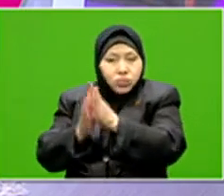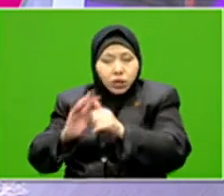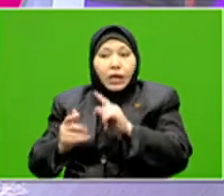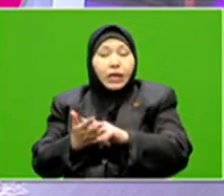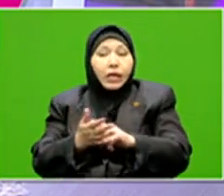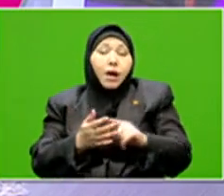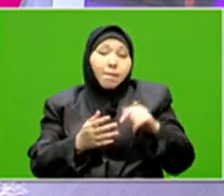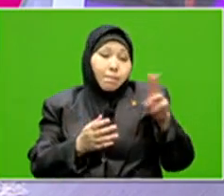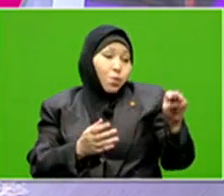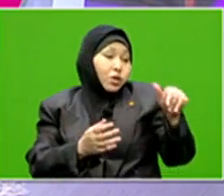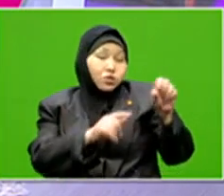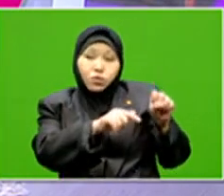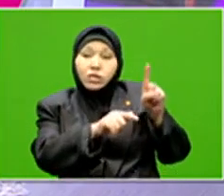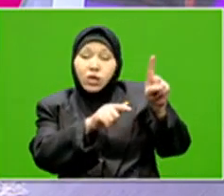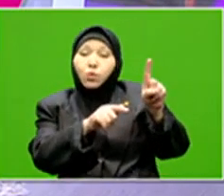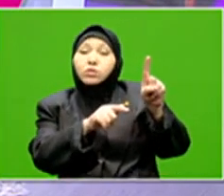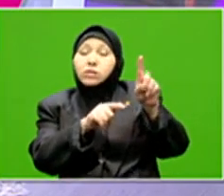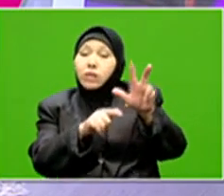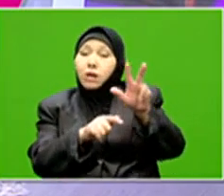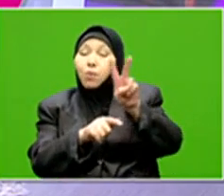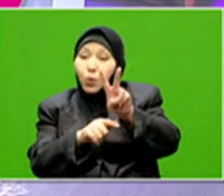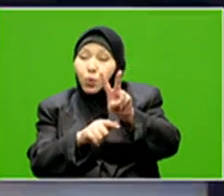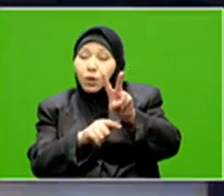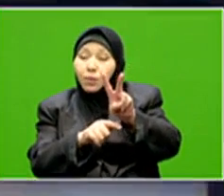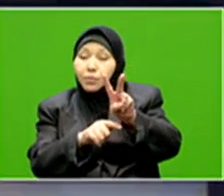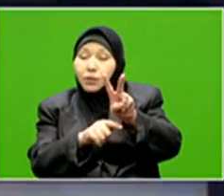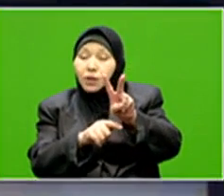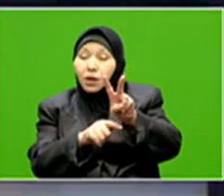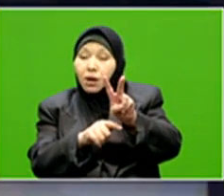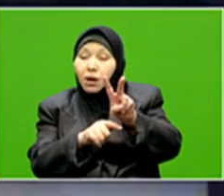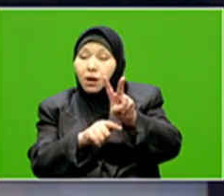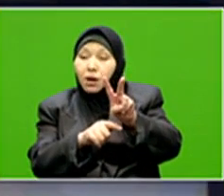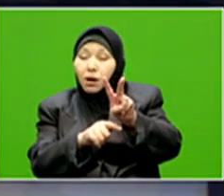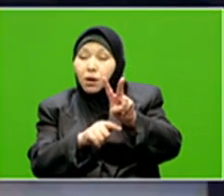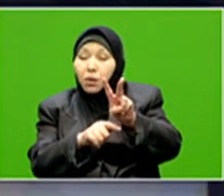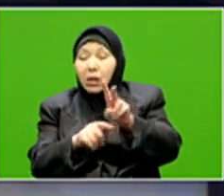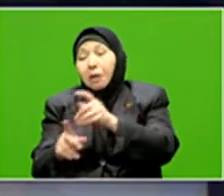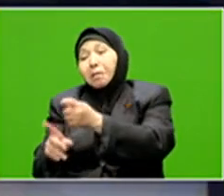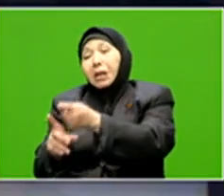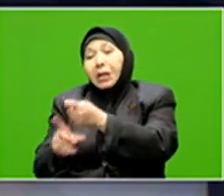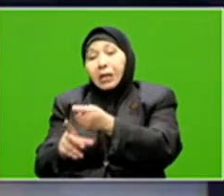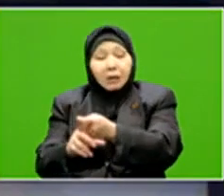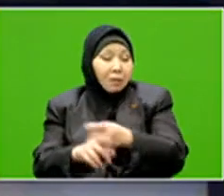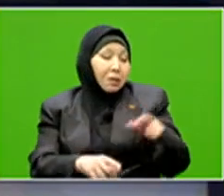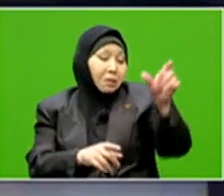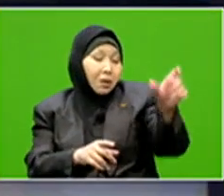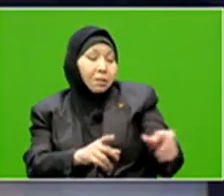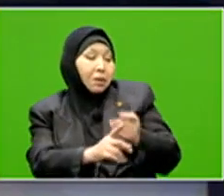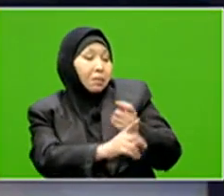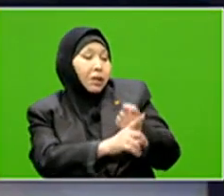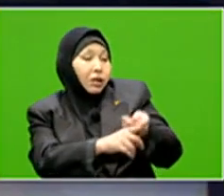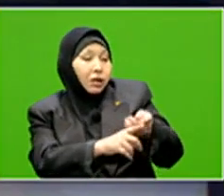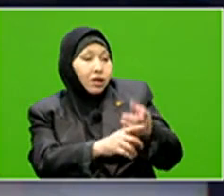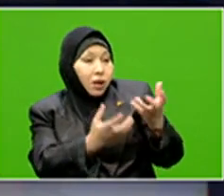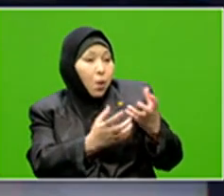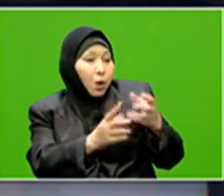ke-232 mereka penduduk itu, kaum itu memerli mereka, mereka nak belasah